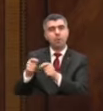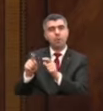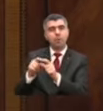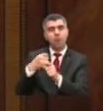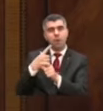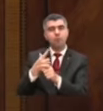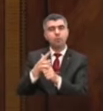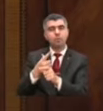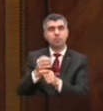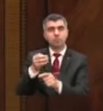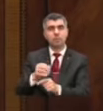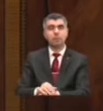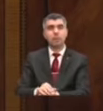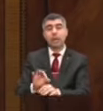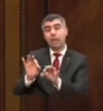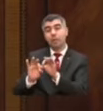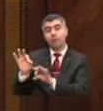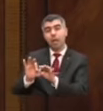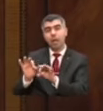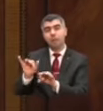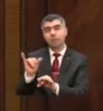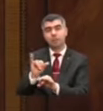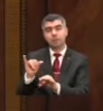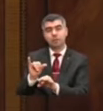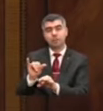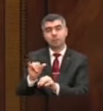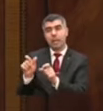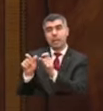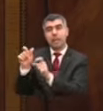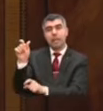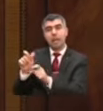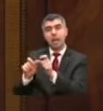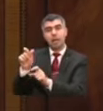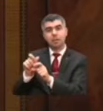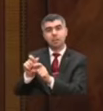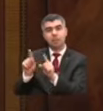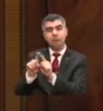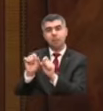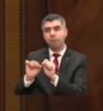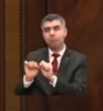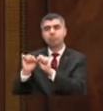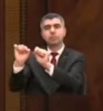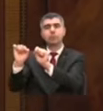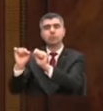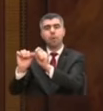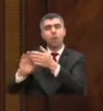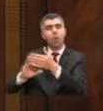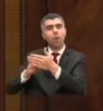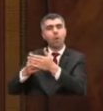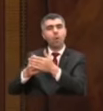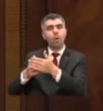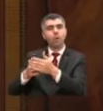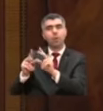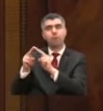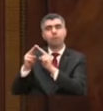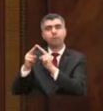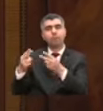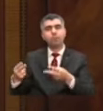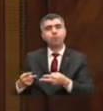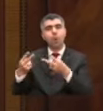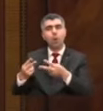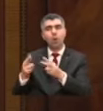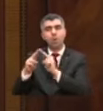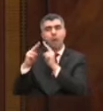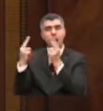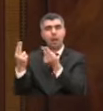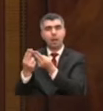الخارجيه، ولكن الاجراء ديالو قبطنا المواطنين درناهم في مواجهه مباشره مع السوق الدولي بدون ما نديروا ولو تدخل